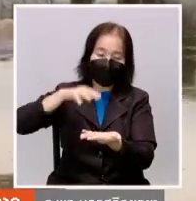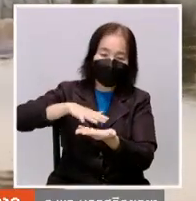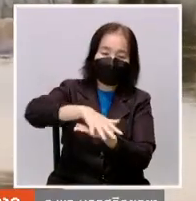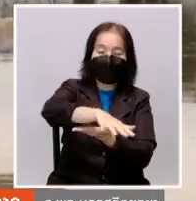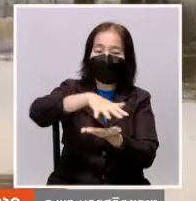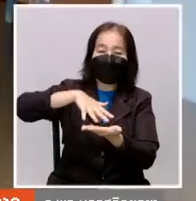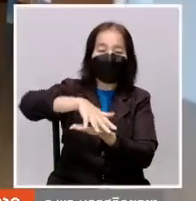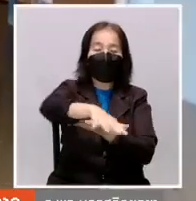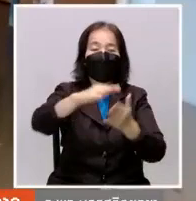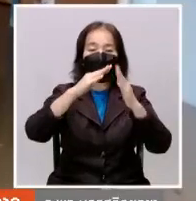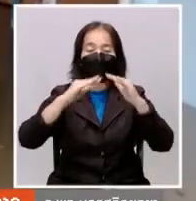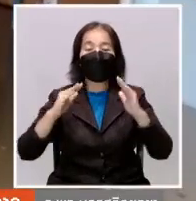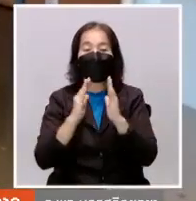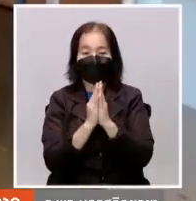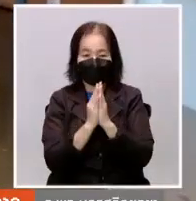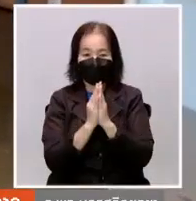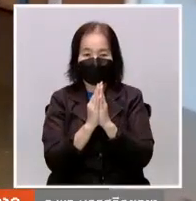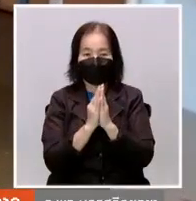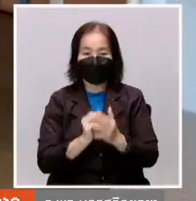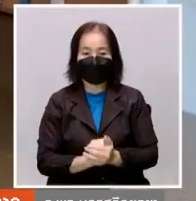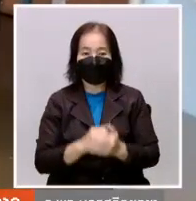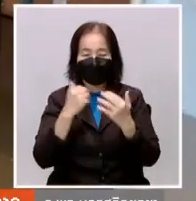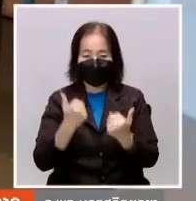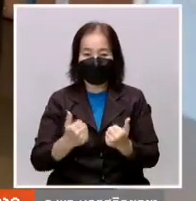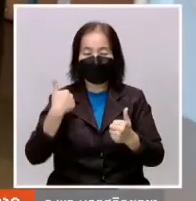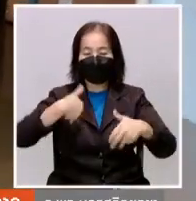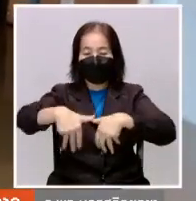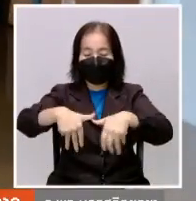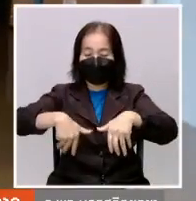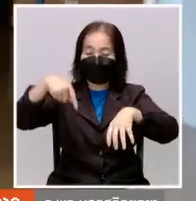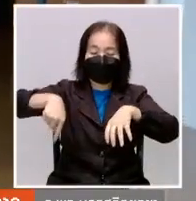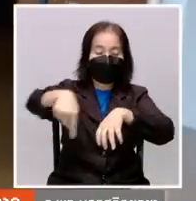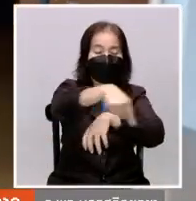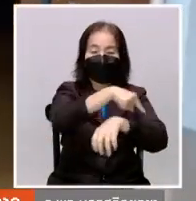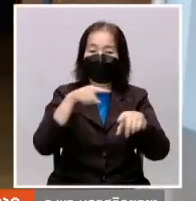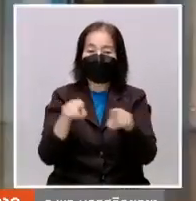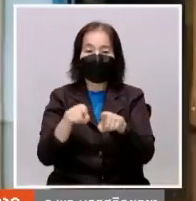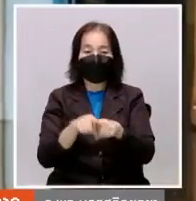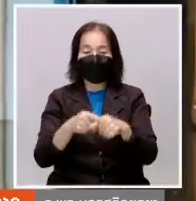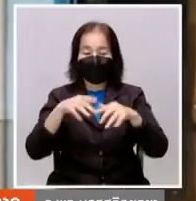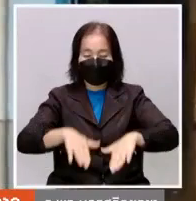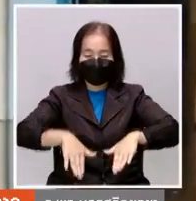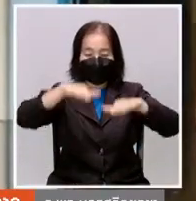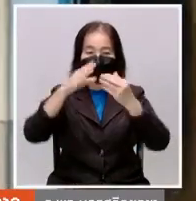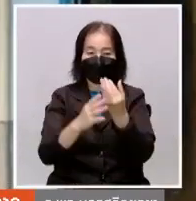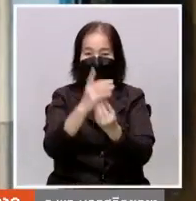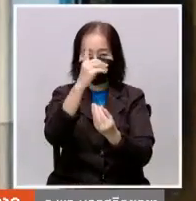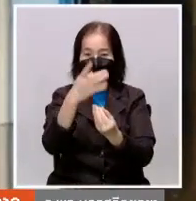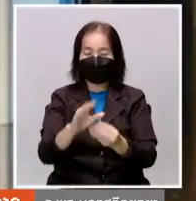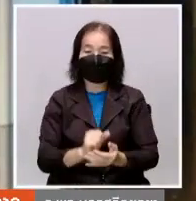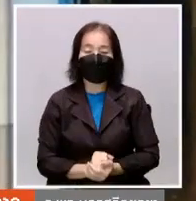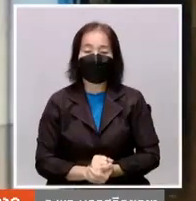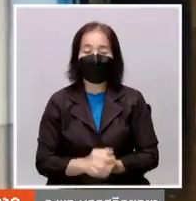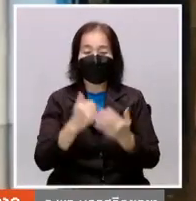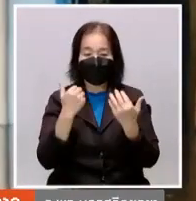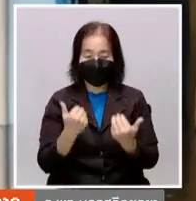วลน้ำจากแม่น้ำเจ้าพระยาทะลักเข้ามาท่วมพื้นที่วัดและชุมชนโดยรอบตอนนั้นท่วมกันนานเป็นสัปดาห์เลยนะคะท